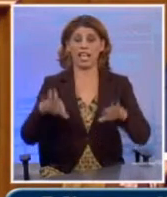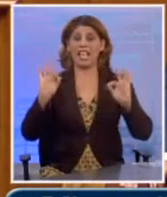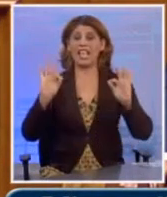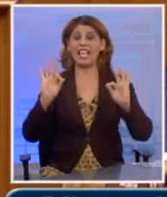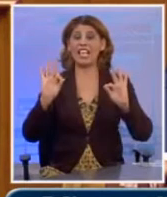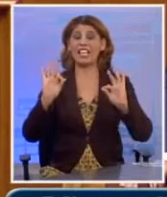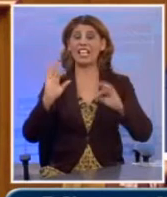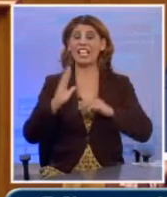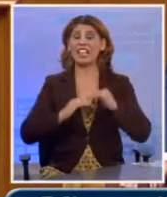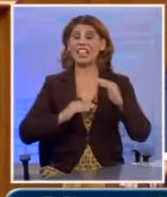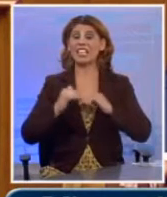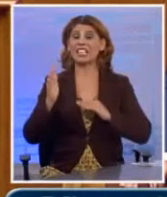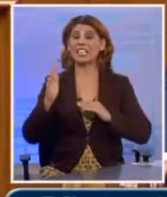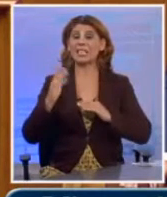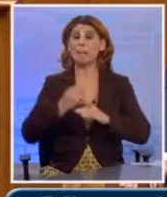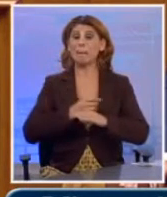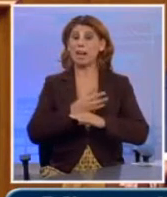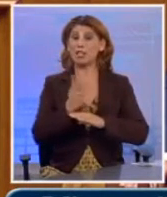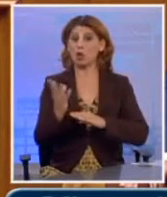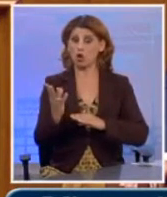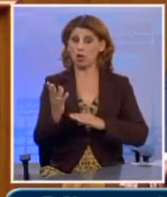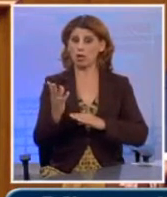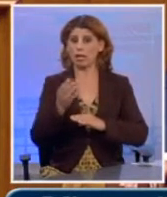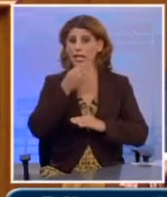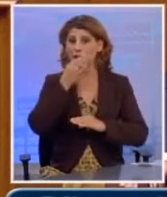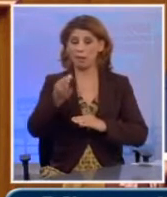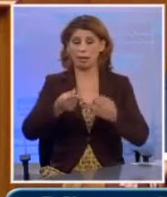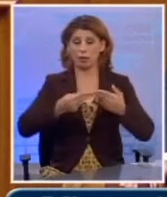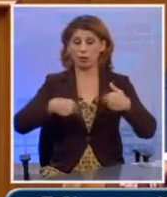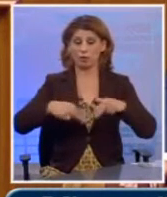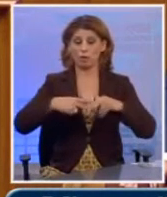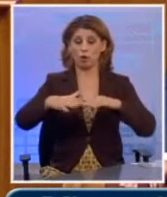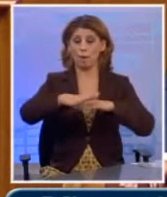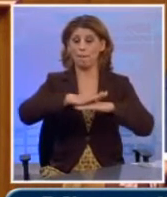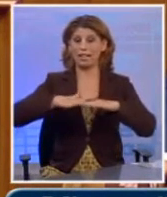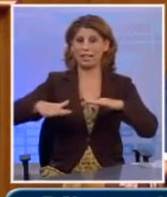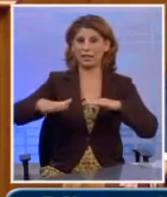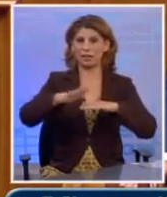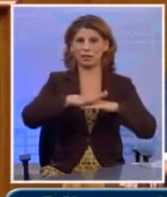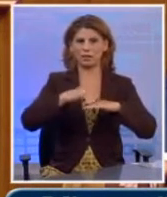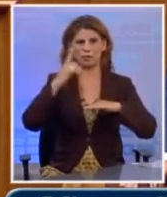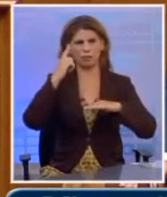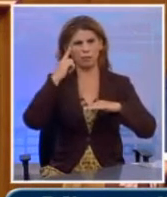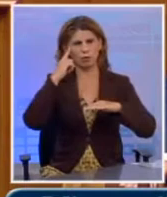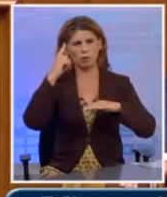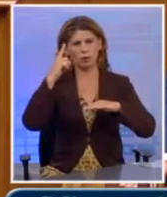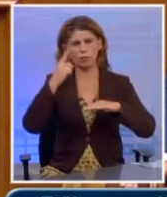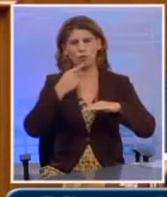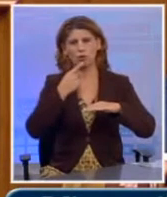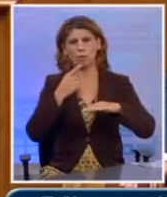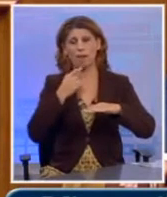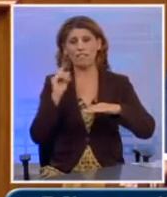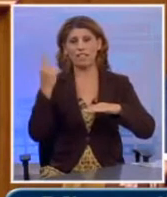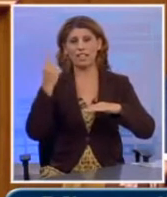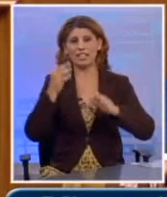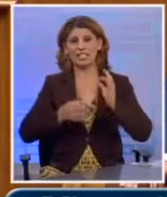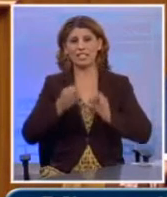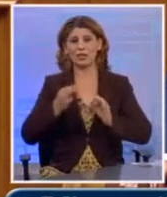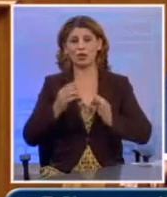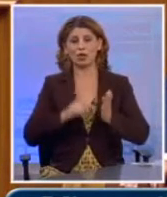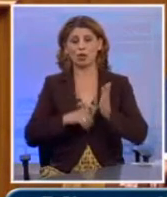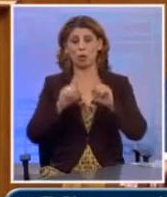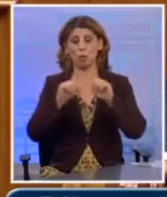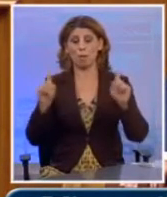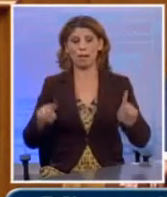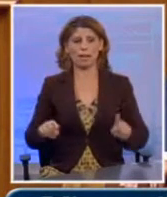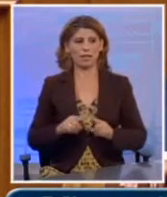ο ιδρυτής του ΠΑΣΟΚ είχε πει για το Συμβούλιο της Επικρατείας. Νομίζω το είχε πει επ' ευκαιρία της συζητήσεως του νόμου πλαισίου, αν θυμάμαι